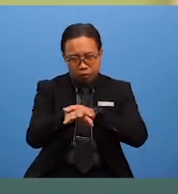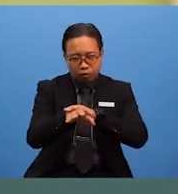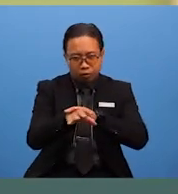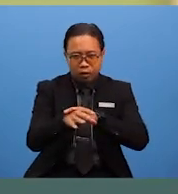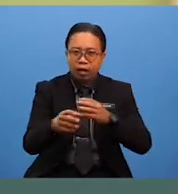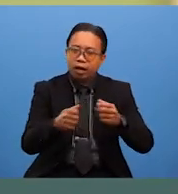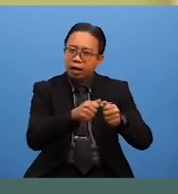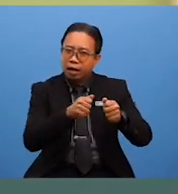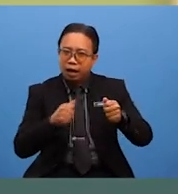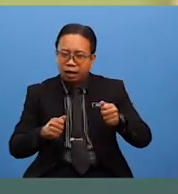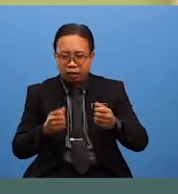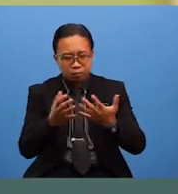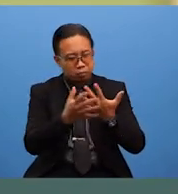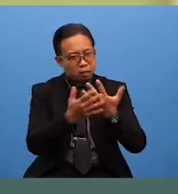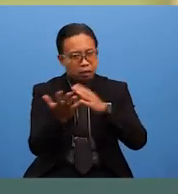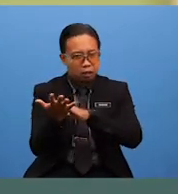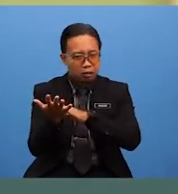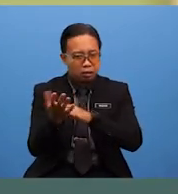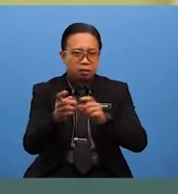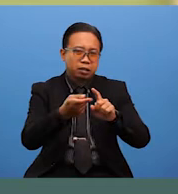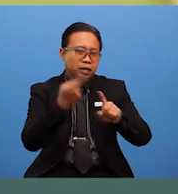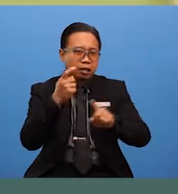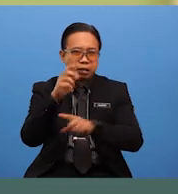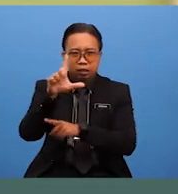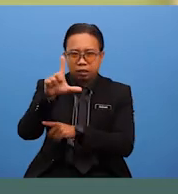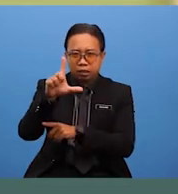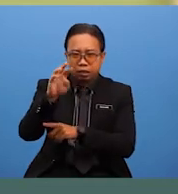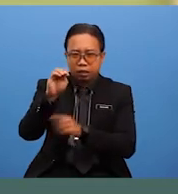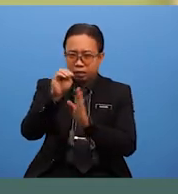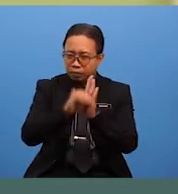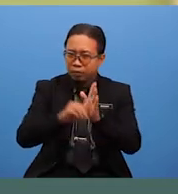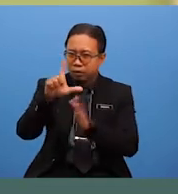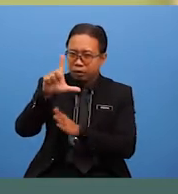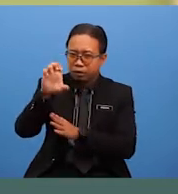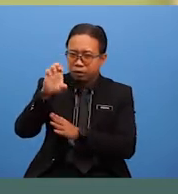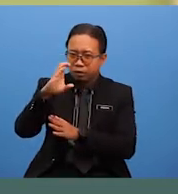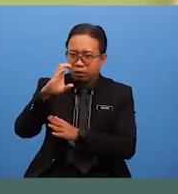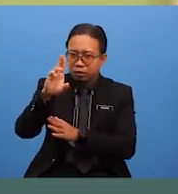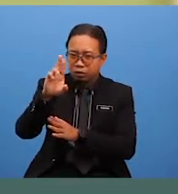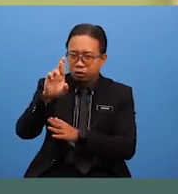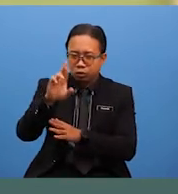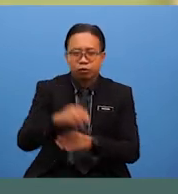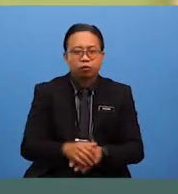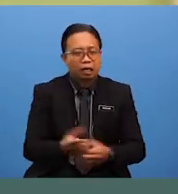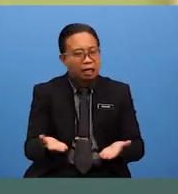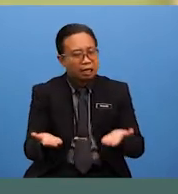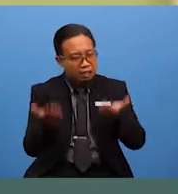tangan kita daripada melecur apabila mengangkat Dulang panas dari ketuha